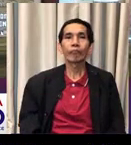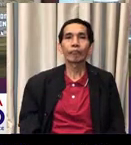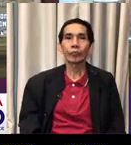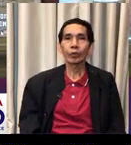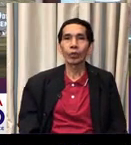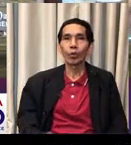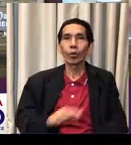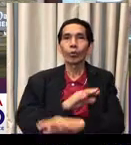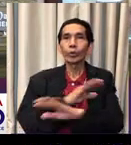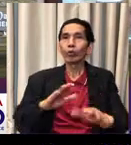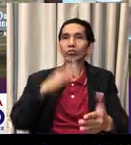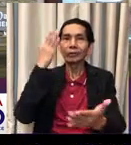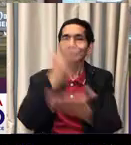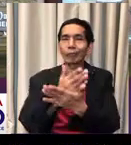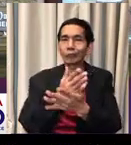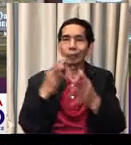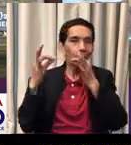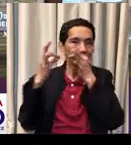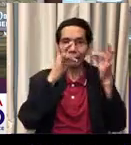hindi kami natigil. No.